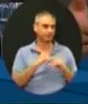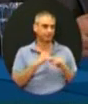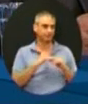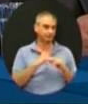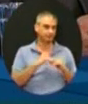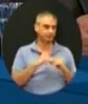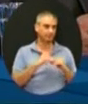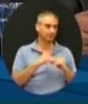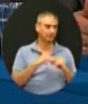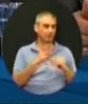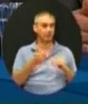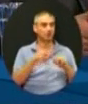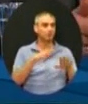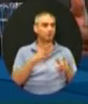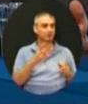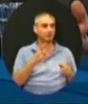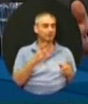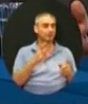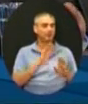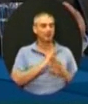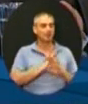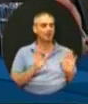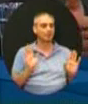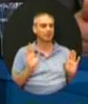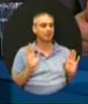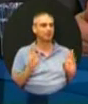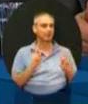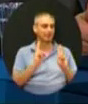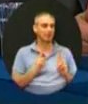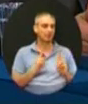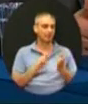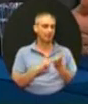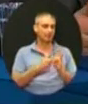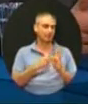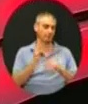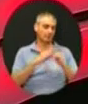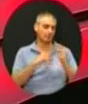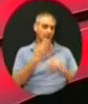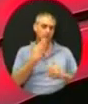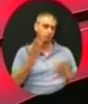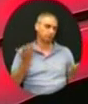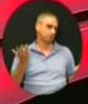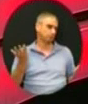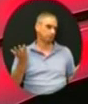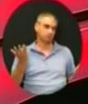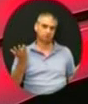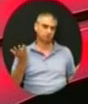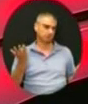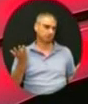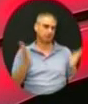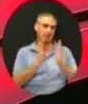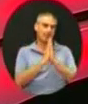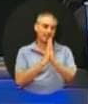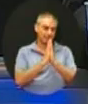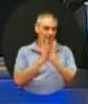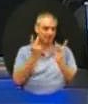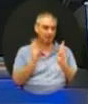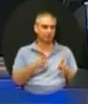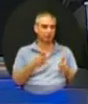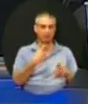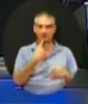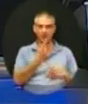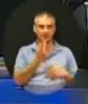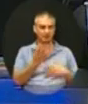כפי שראש משל נתן לביטוי שאיין שום עיכובים מדיניים על הבנייה בירושלים לכן הלוואי והייתה אפשרות